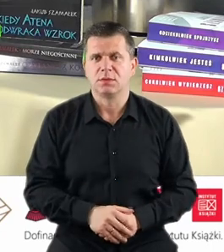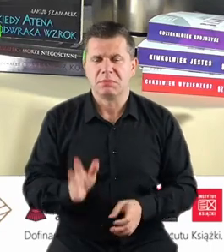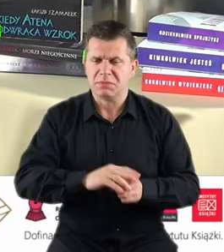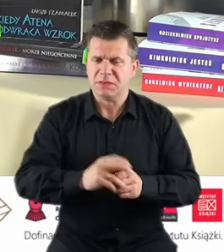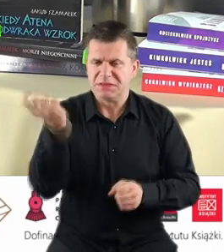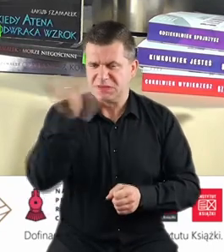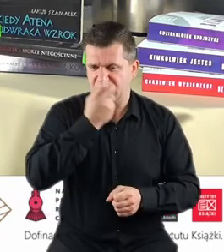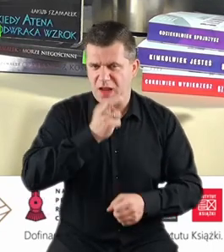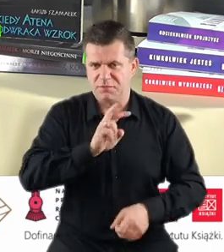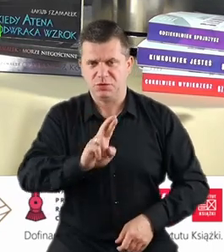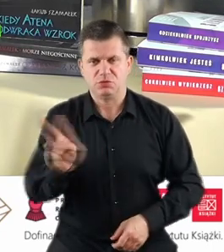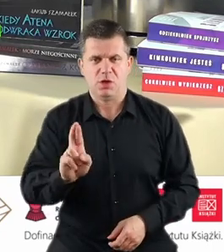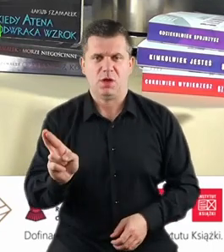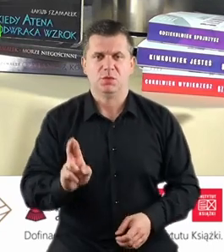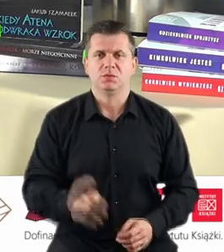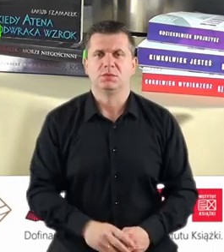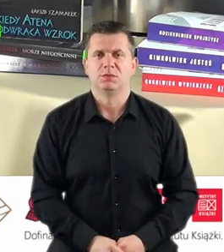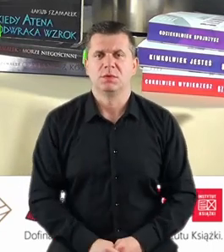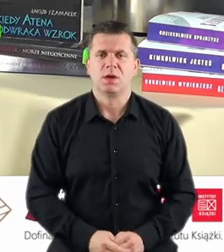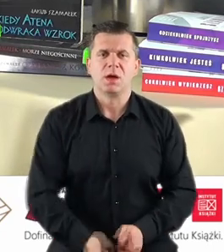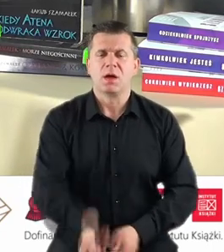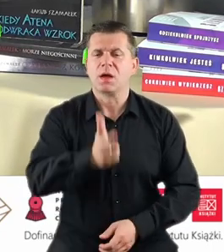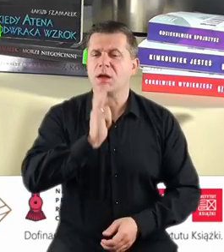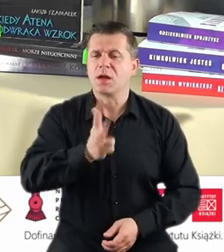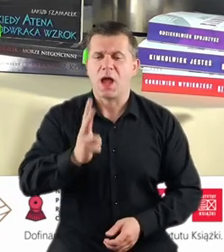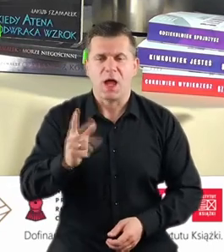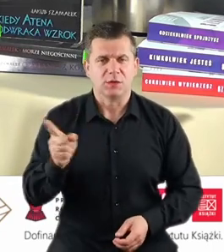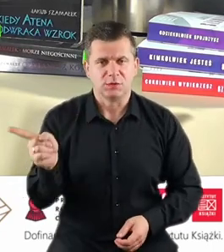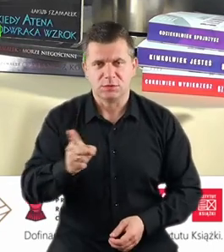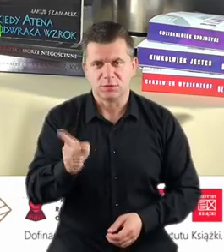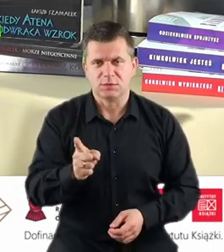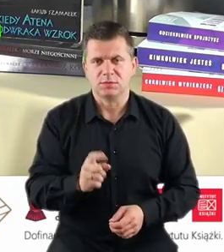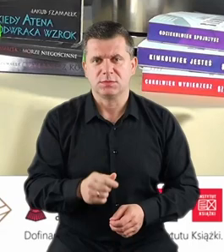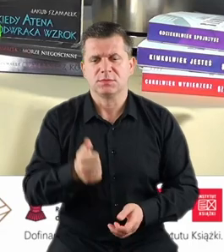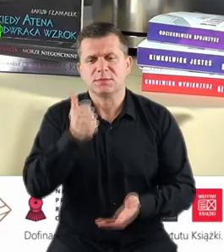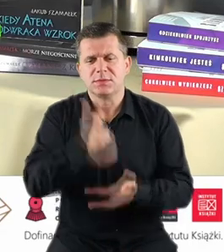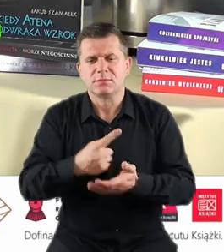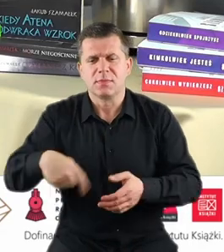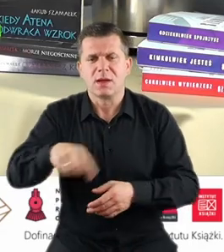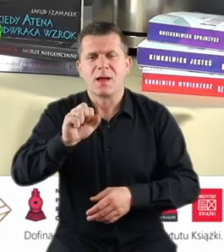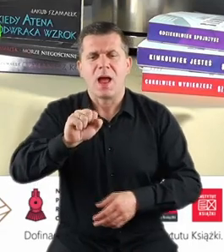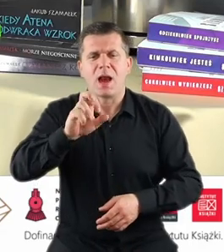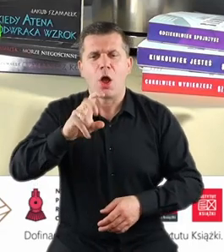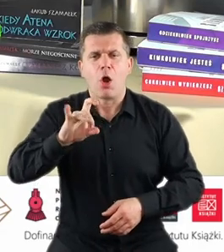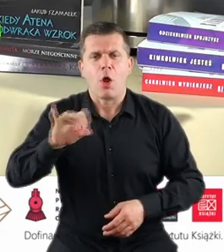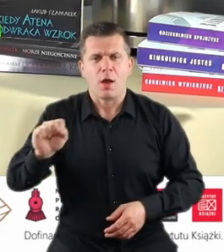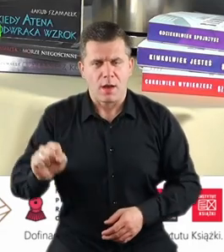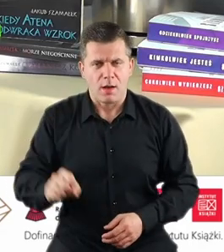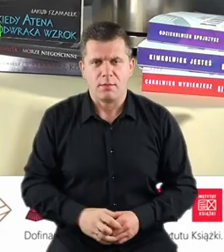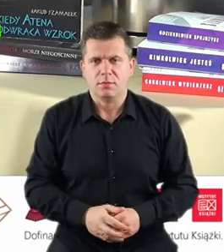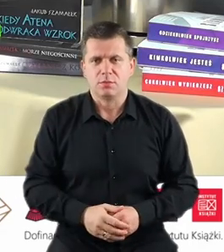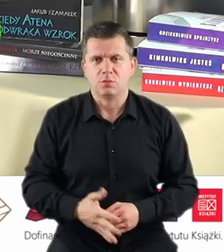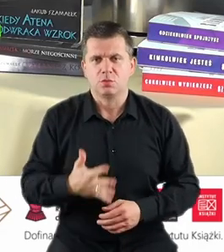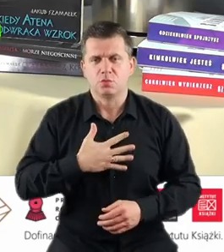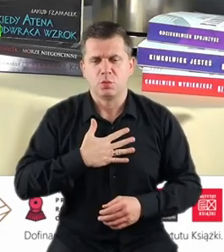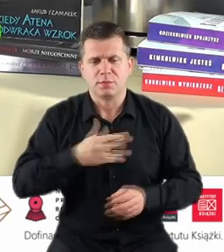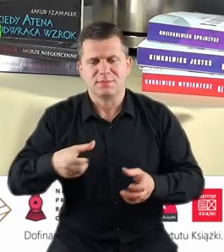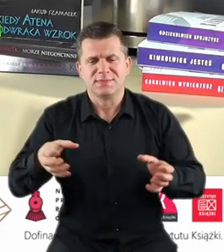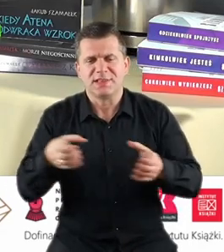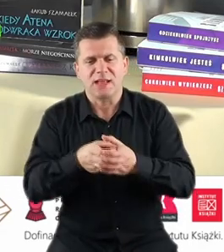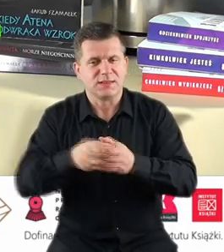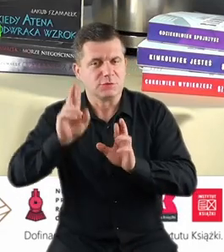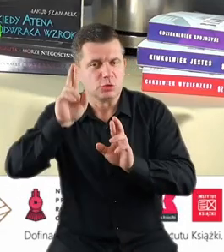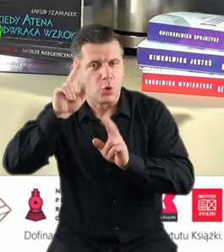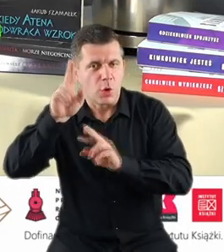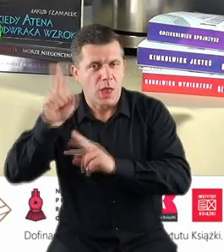ciekawe rzeczy. Każde z nich, każde ze stanowisk archeologicznych, przedmiotów, budzi jakiś zestaw